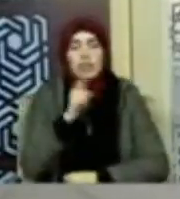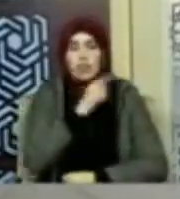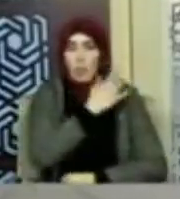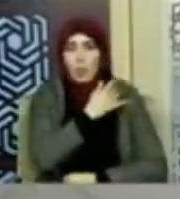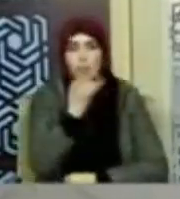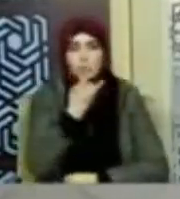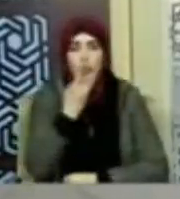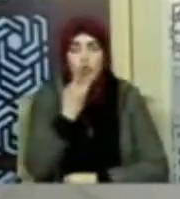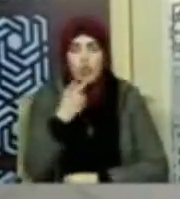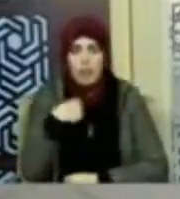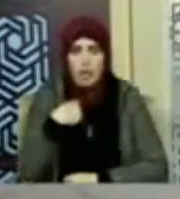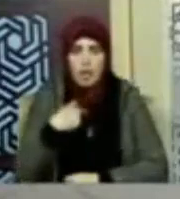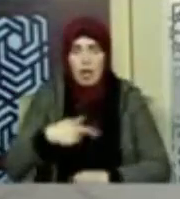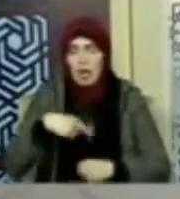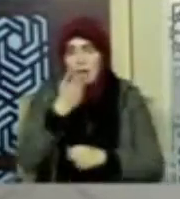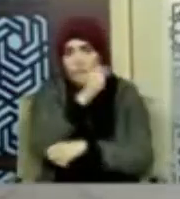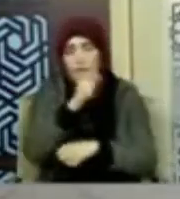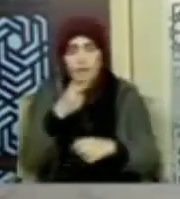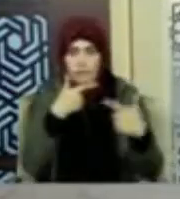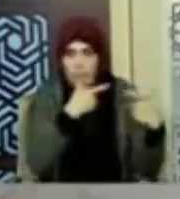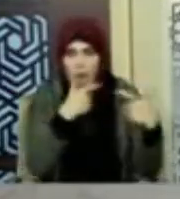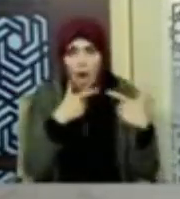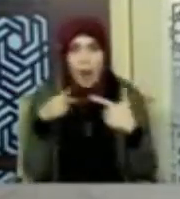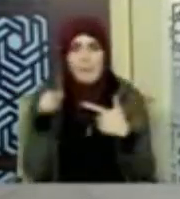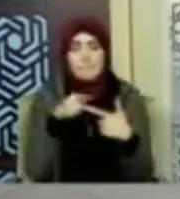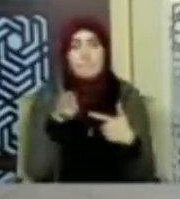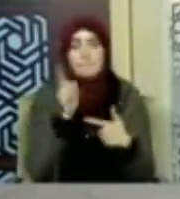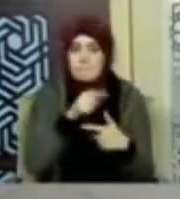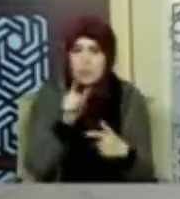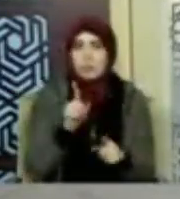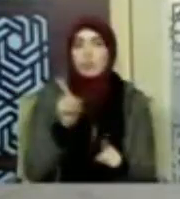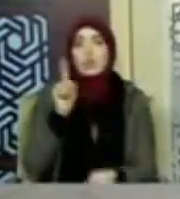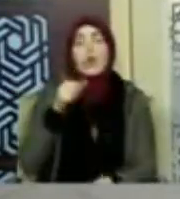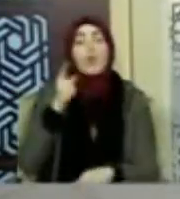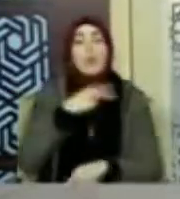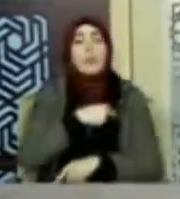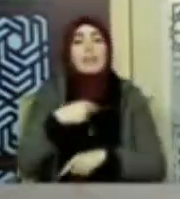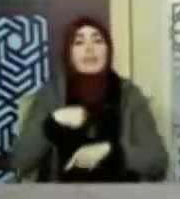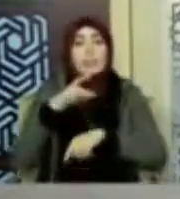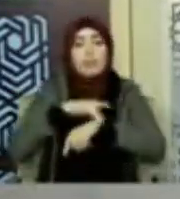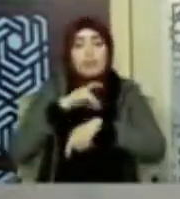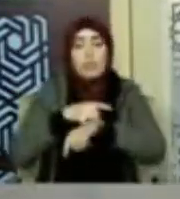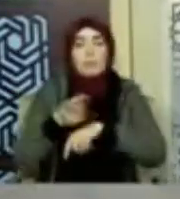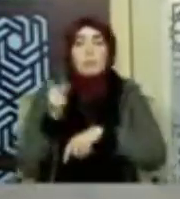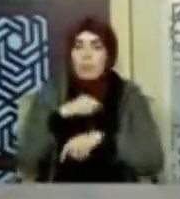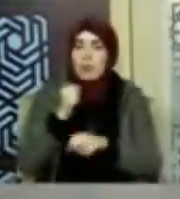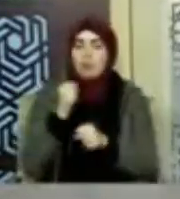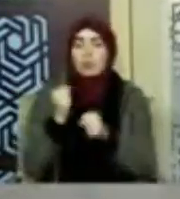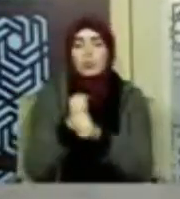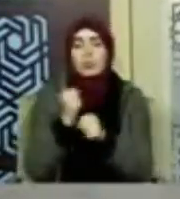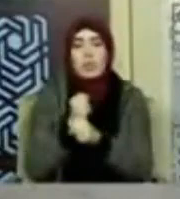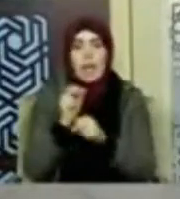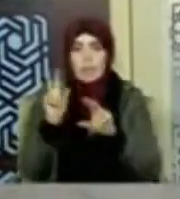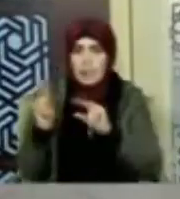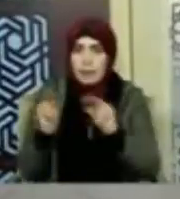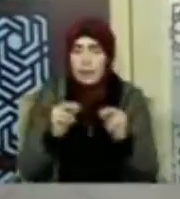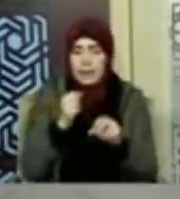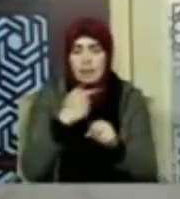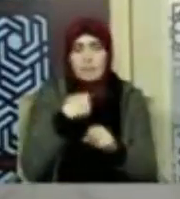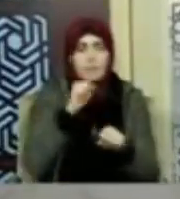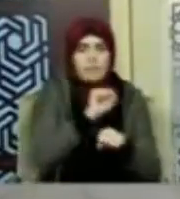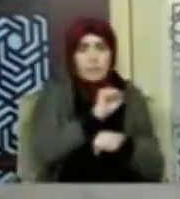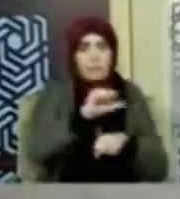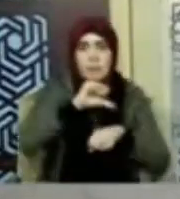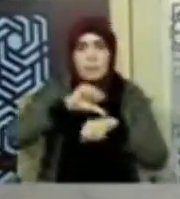منا جندي في ميدانه، الطبيب يعمل لصالح وطنه في مكانه، والمهندس